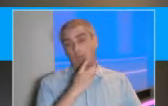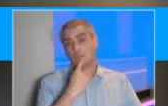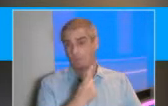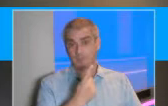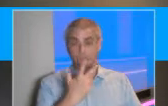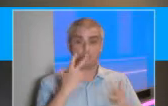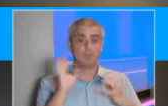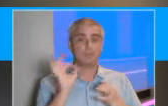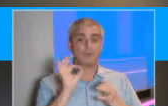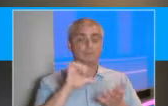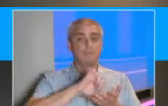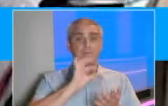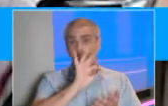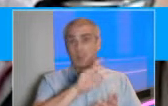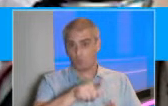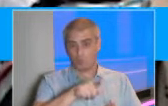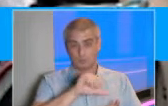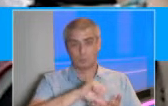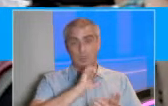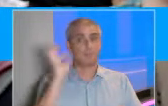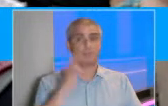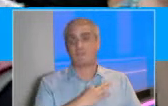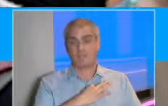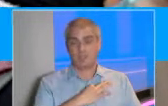הערכות מבירות בעצם נפגע,